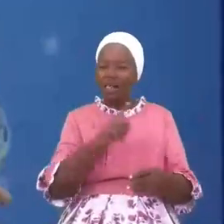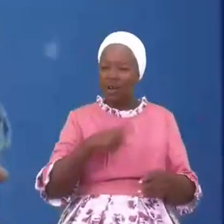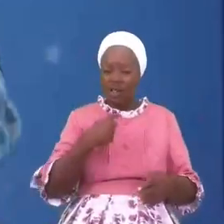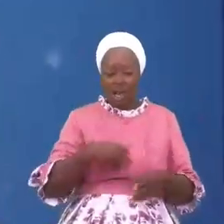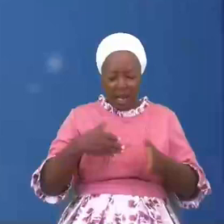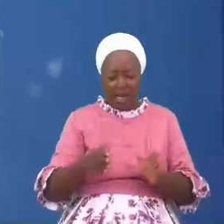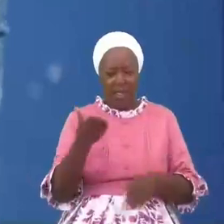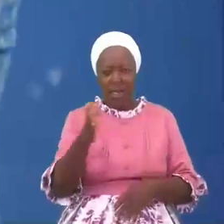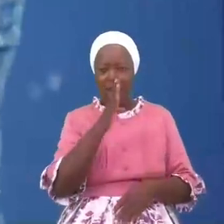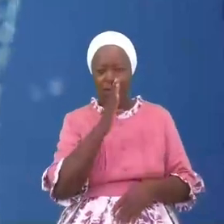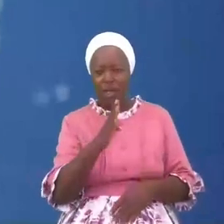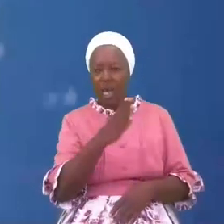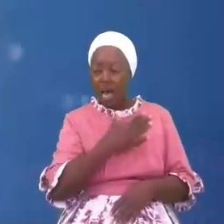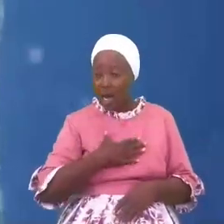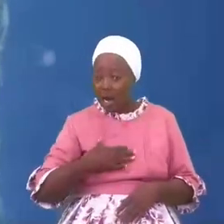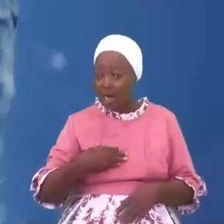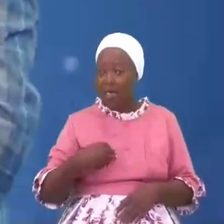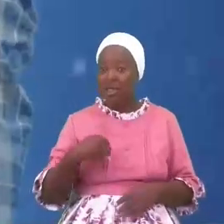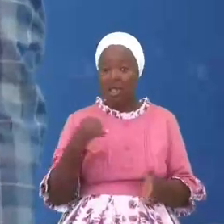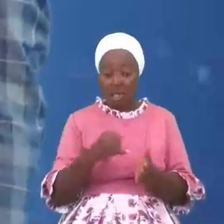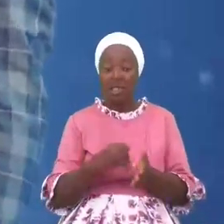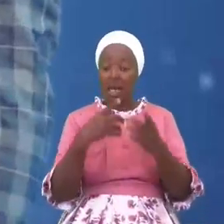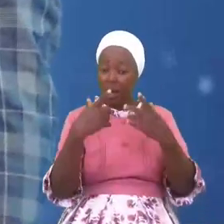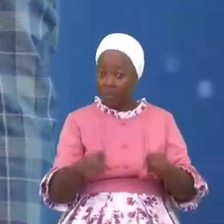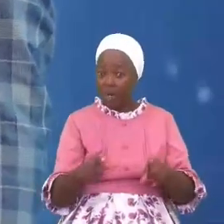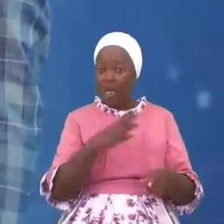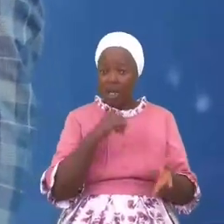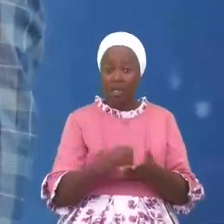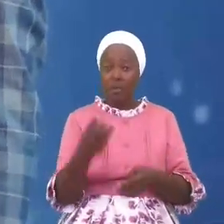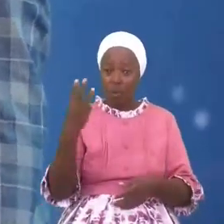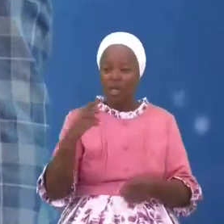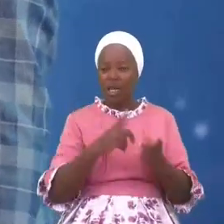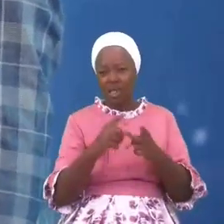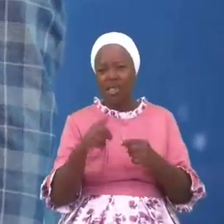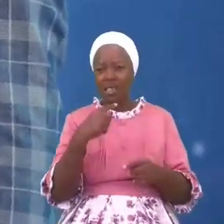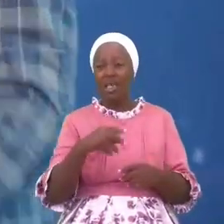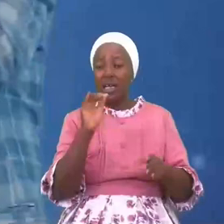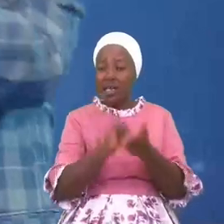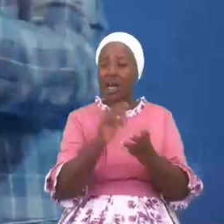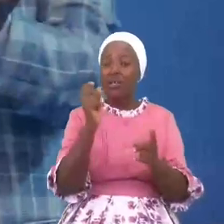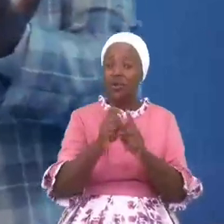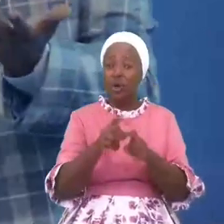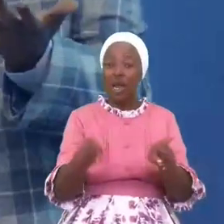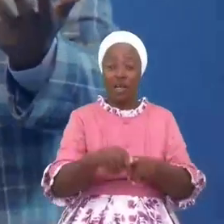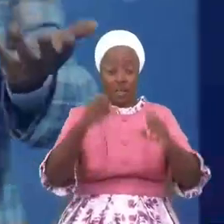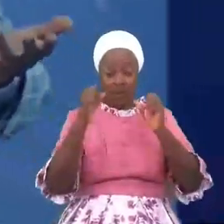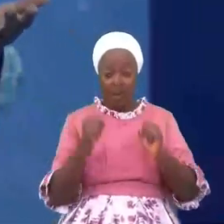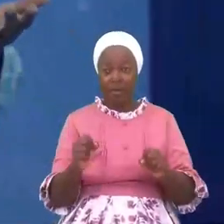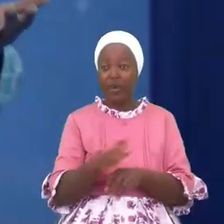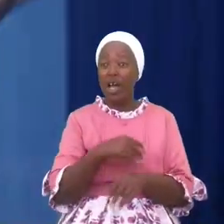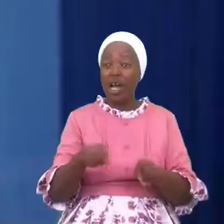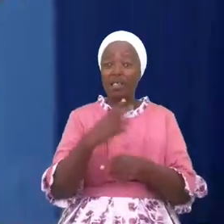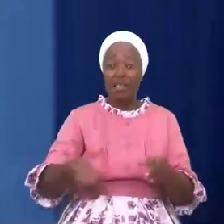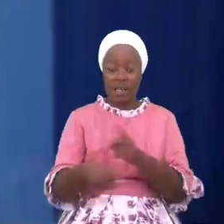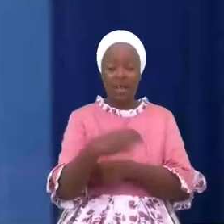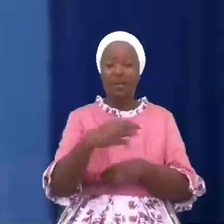que la lumière soit, et ça c'est venu, c'est apparu. Il dit cette parole aussi puissante